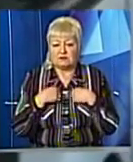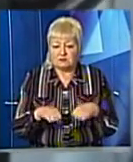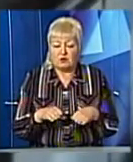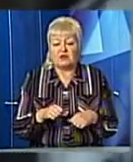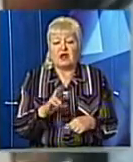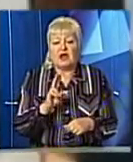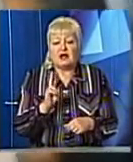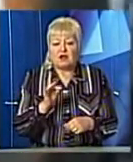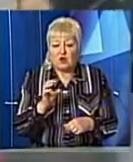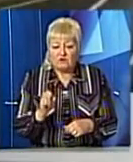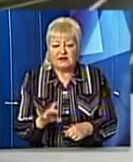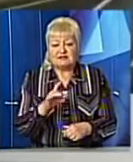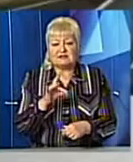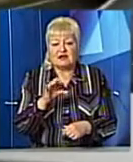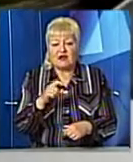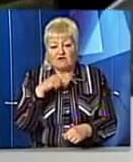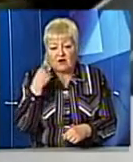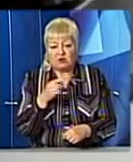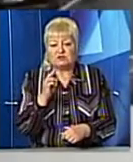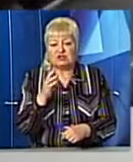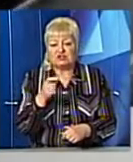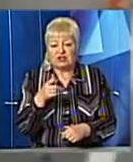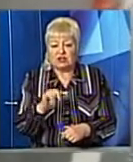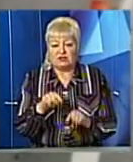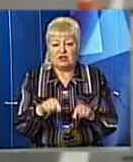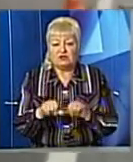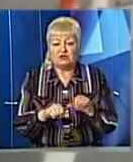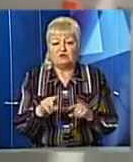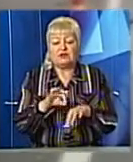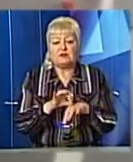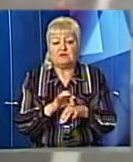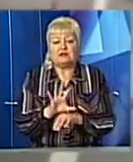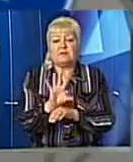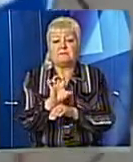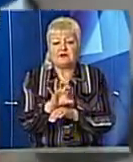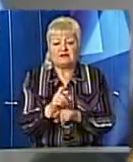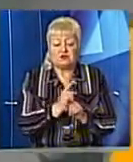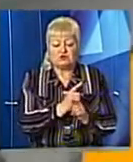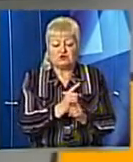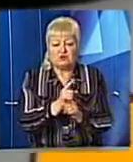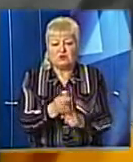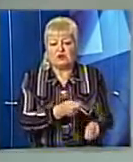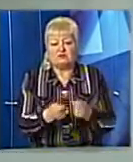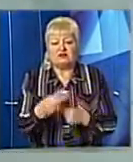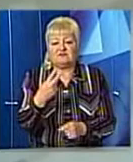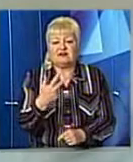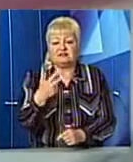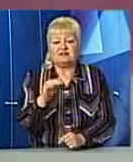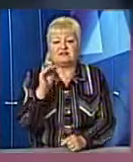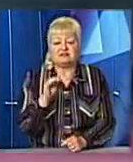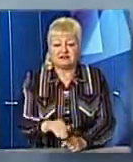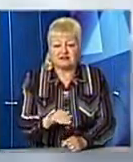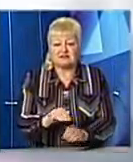Краковець, Рава-Руська та Шагині. За цей рік вони провели понад 500 супроводів, винесли майже 23 тисячі